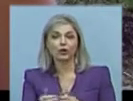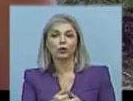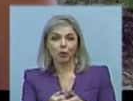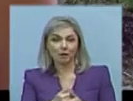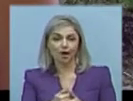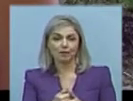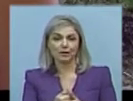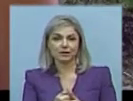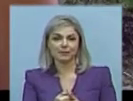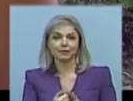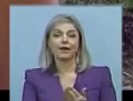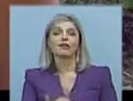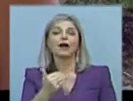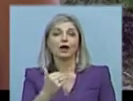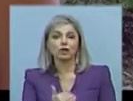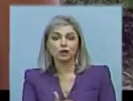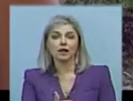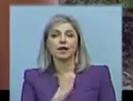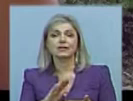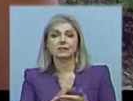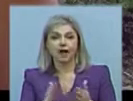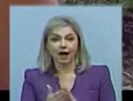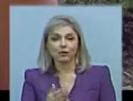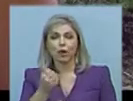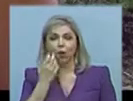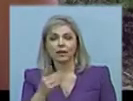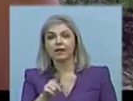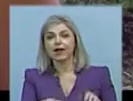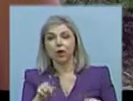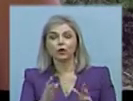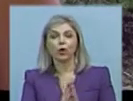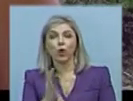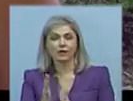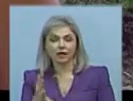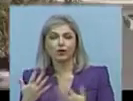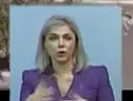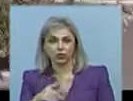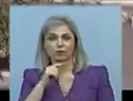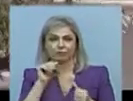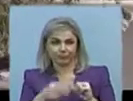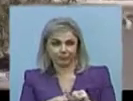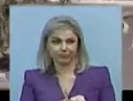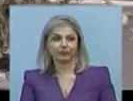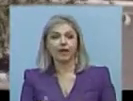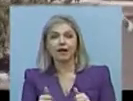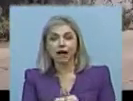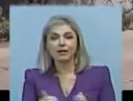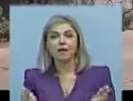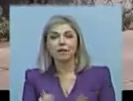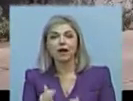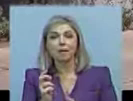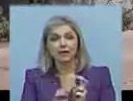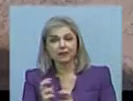добиваємося нарешті стану, коли деякі рослини таки закріпилися. Разом з маленькими